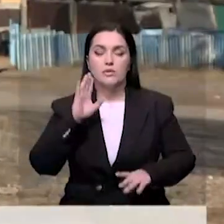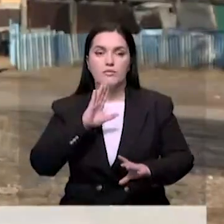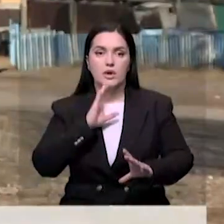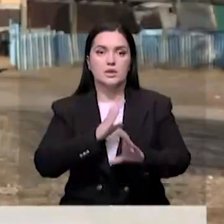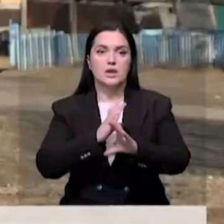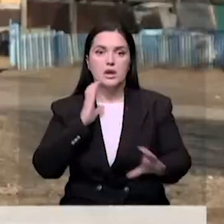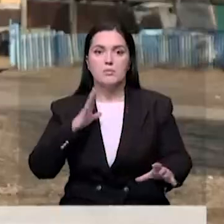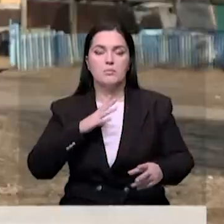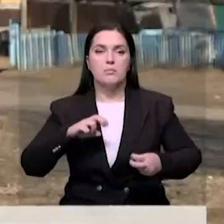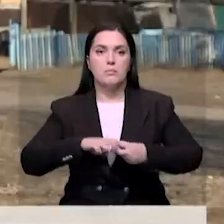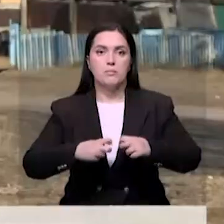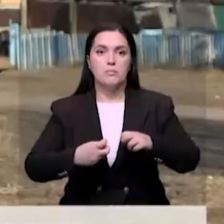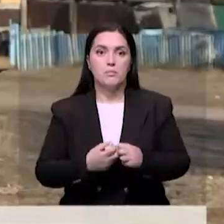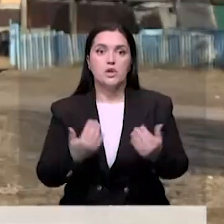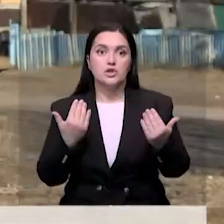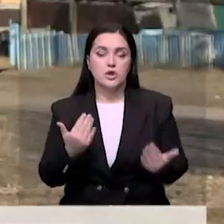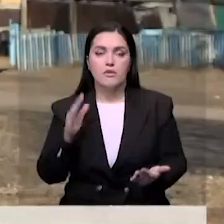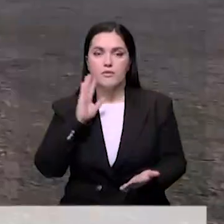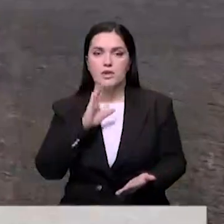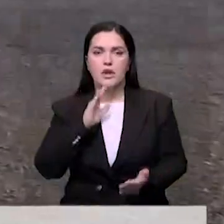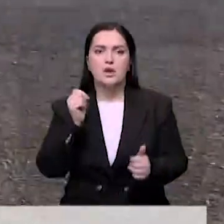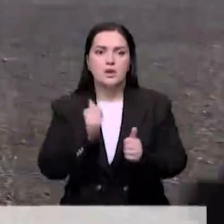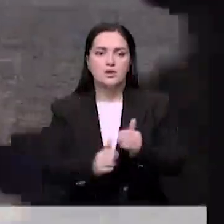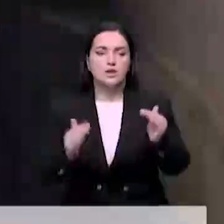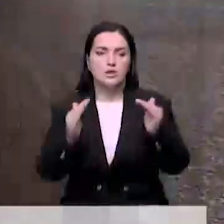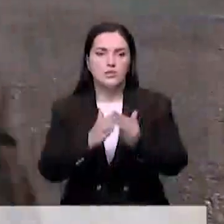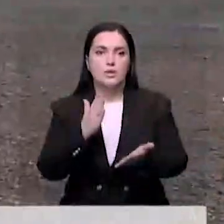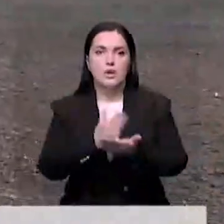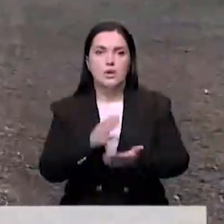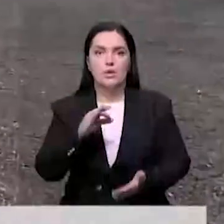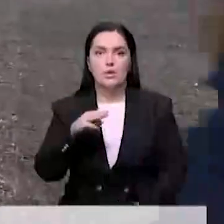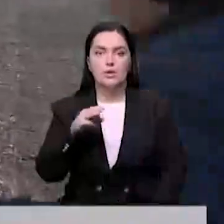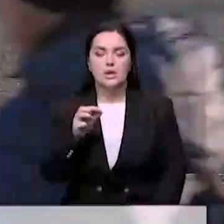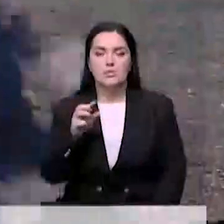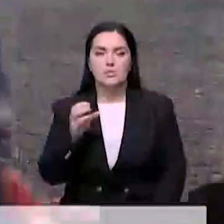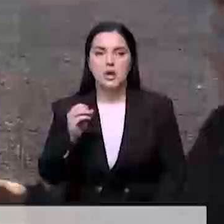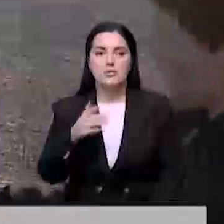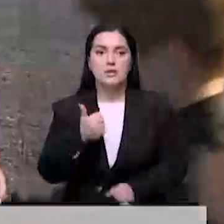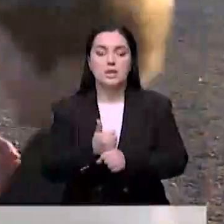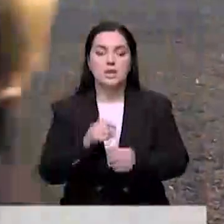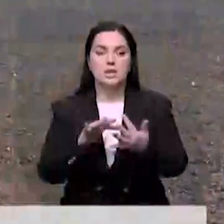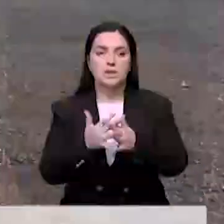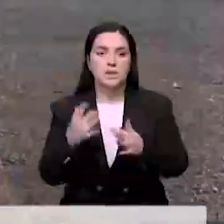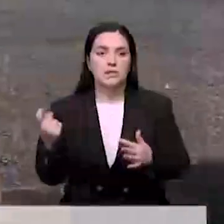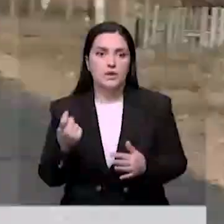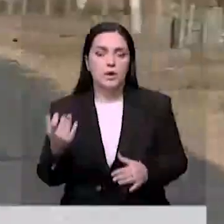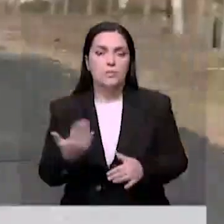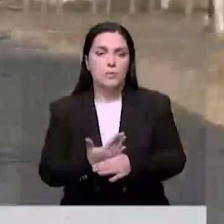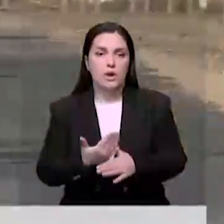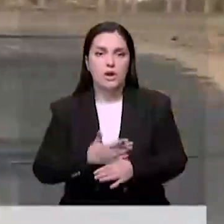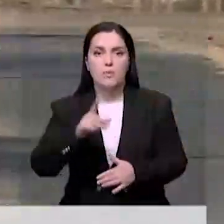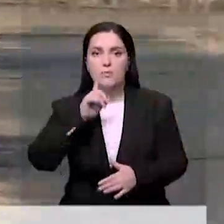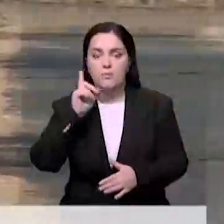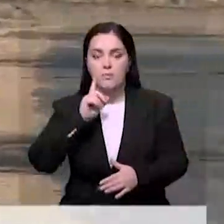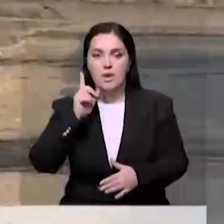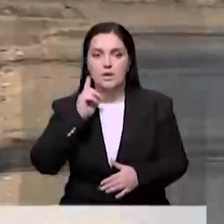была большая проблема, а теперь вода есть в каждом доме. Канат Отарбаев, глава крестьянского хозяйства Отканжар, помогает молодежи